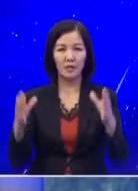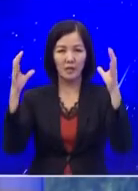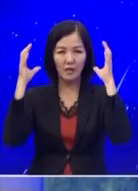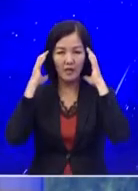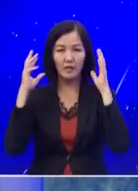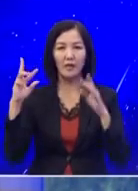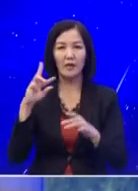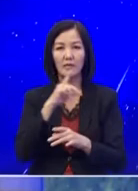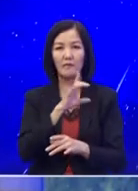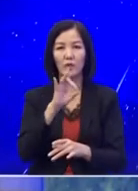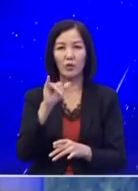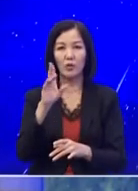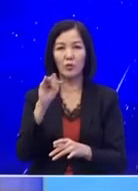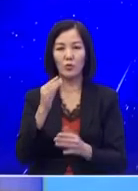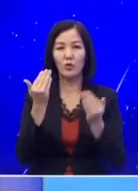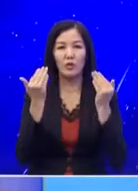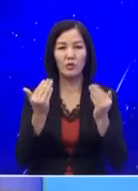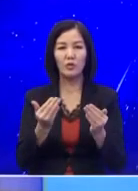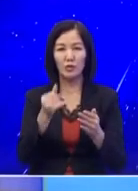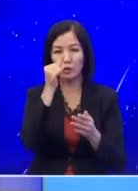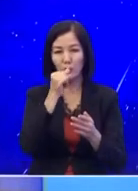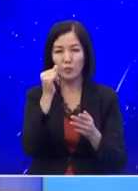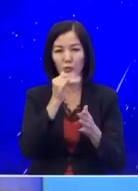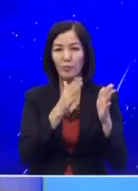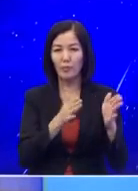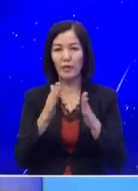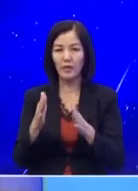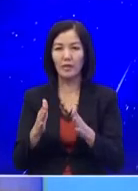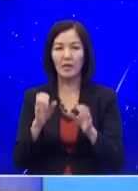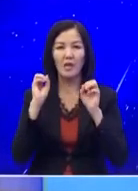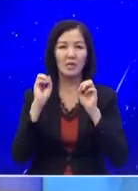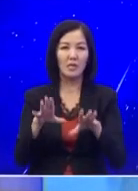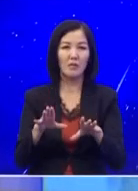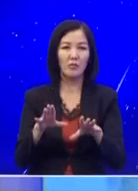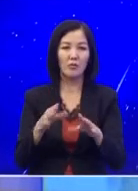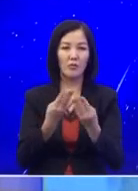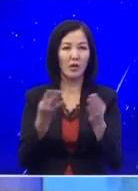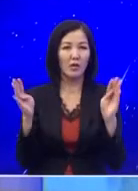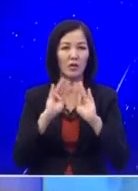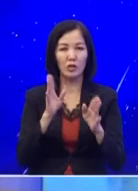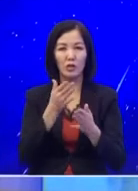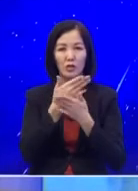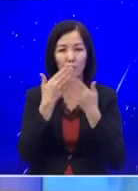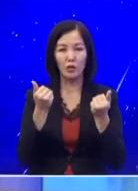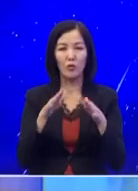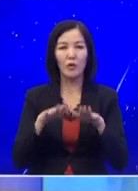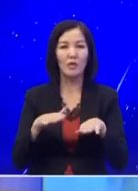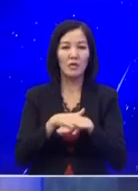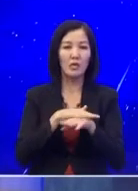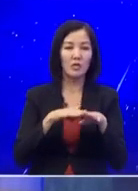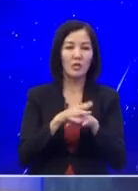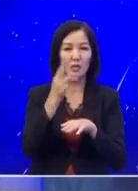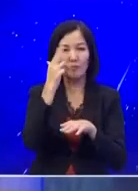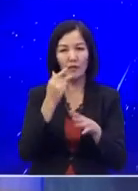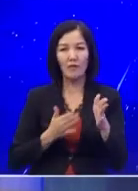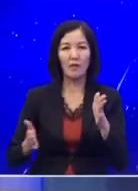Радиоактивные руины уже 10 лет не могут привести в порядок. Заброшенные урановые рудники не имеют даже ограждений. Местные жители привыкли обходить